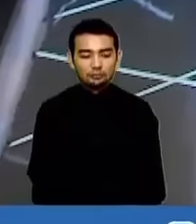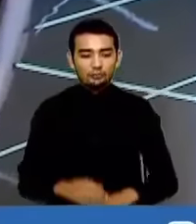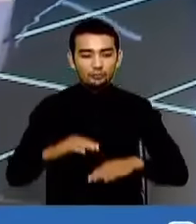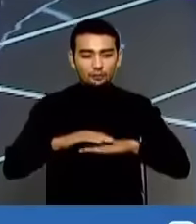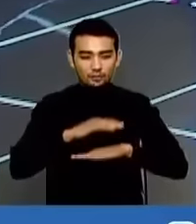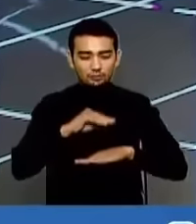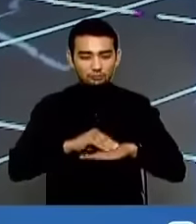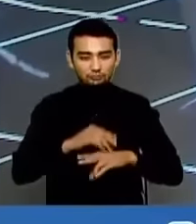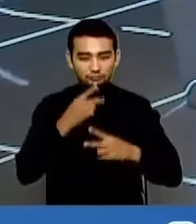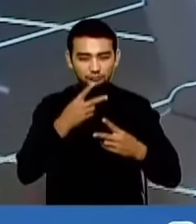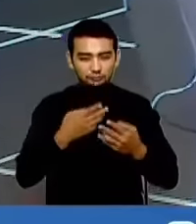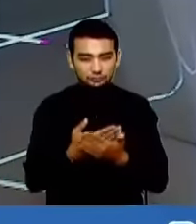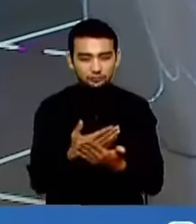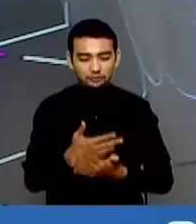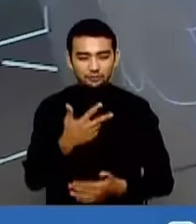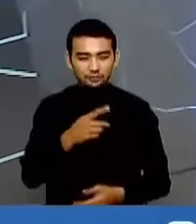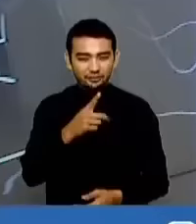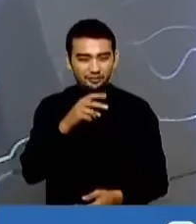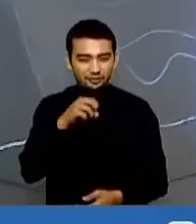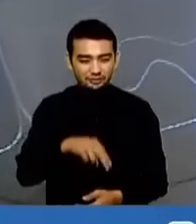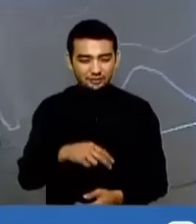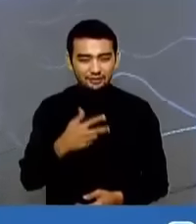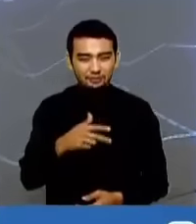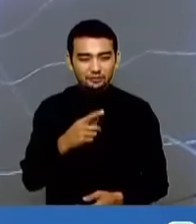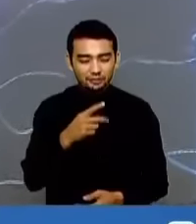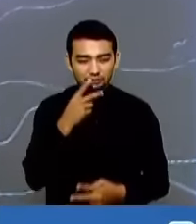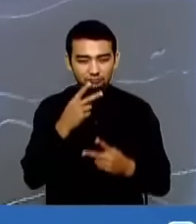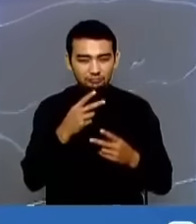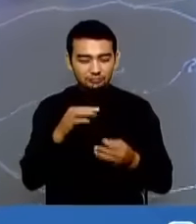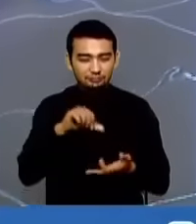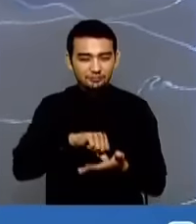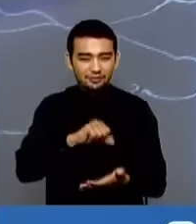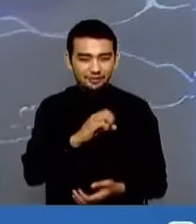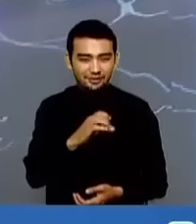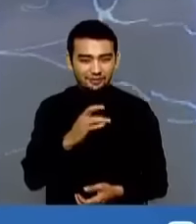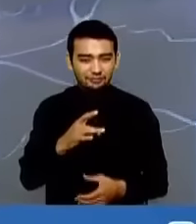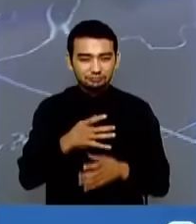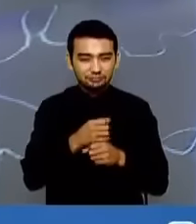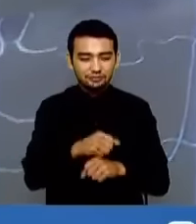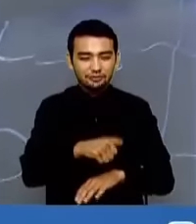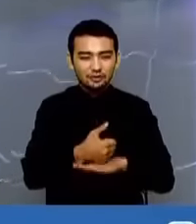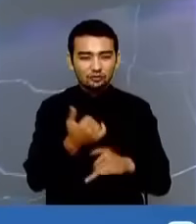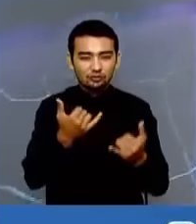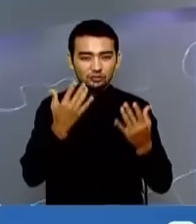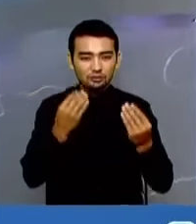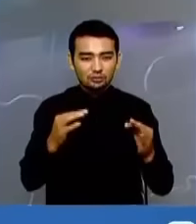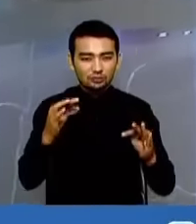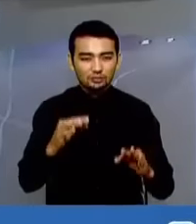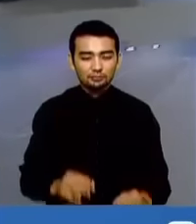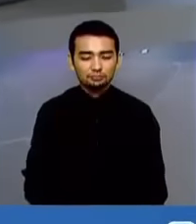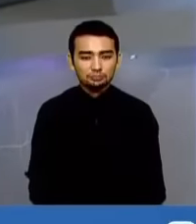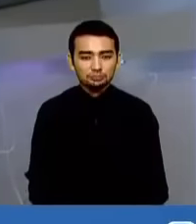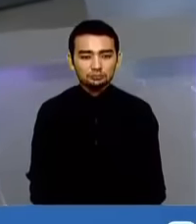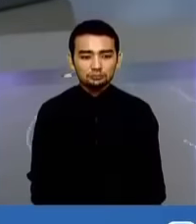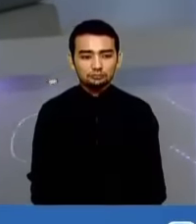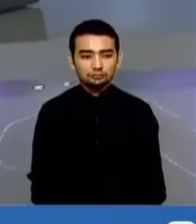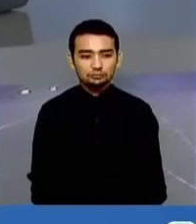Добрый вечер. Вы смотрите новости Информбюро на 31-м канале. В студии Аскар Медыбаев и коротко о главных событиях этого дня.